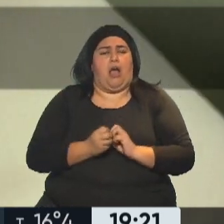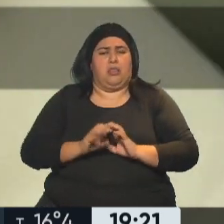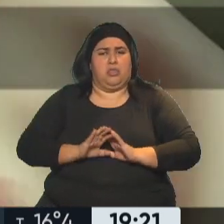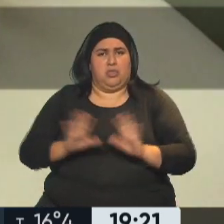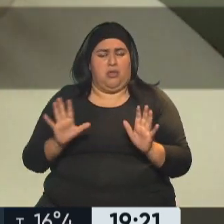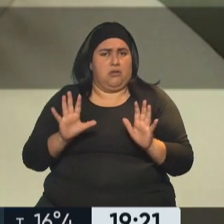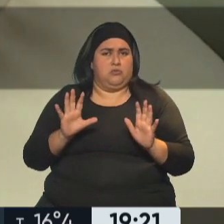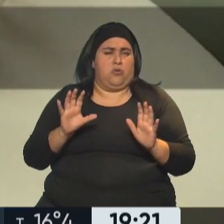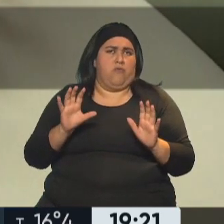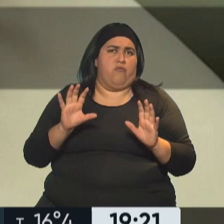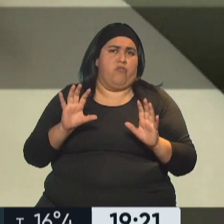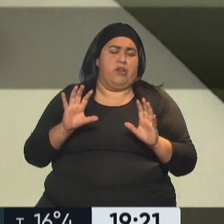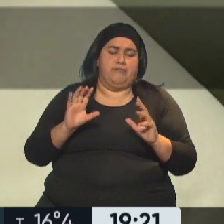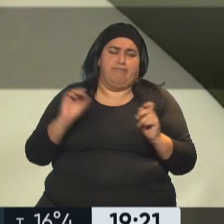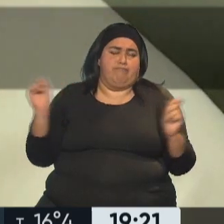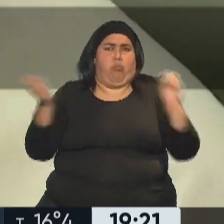una catastrofe, no?